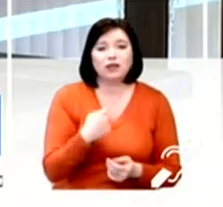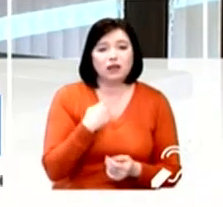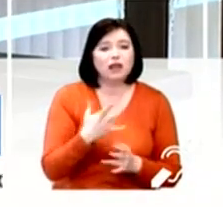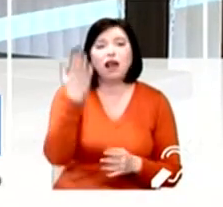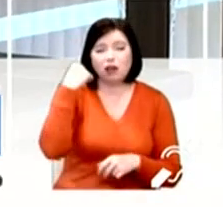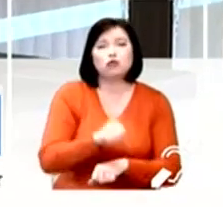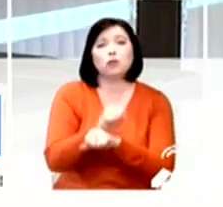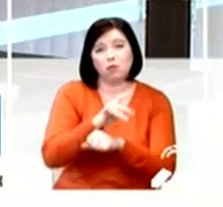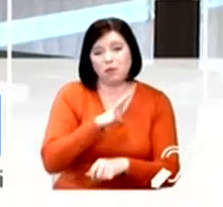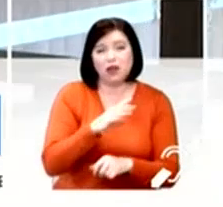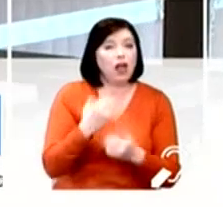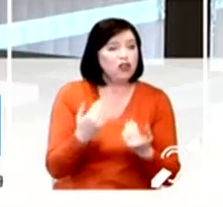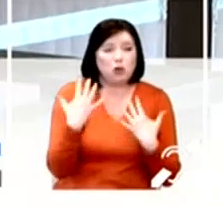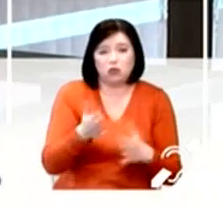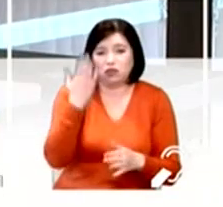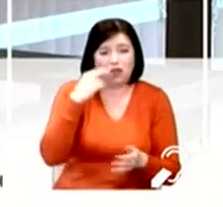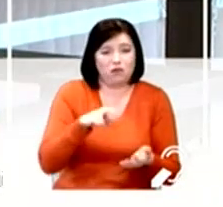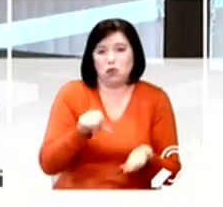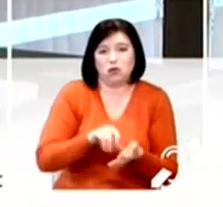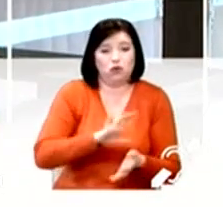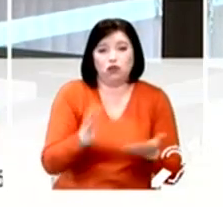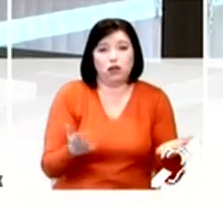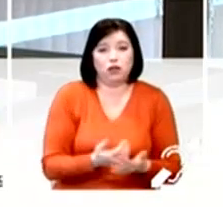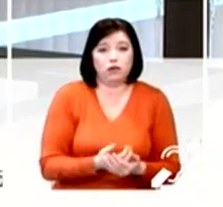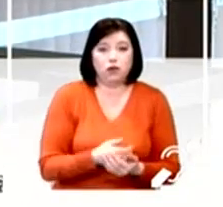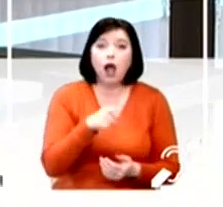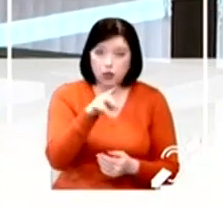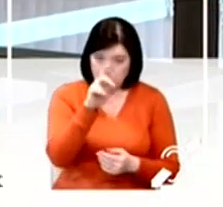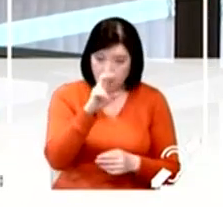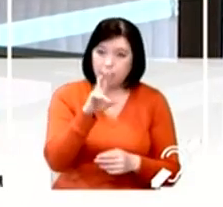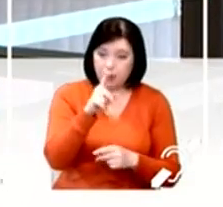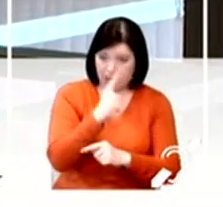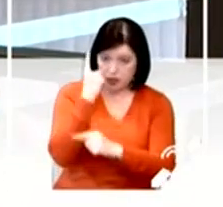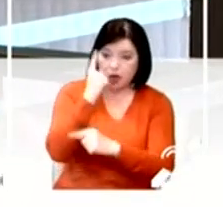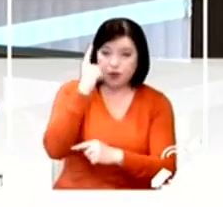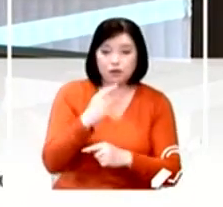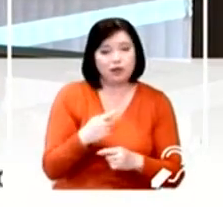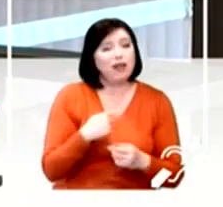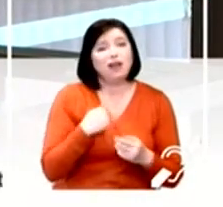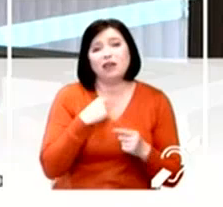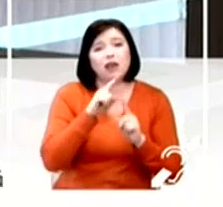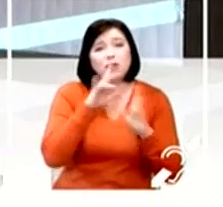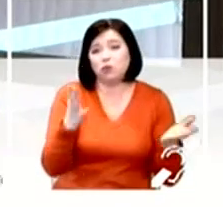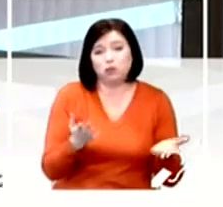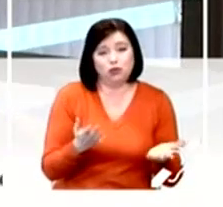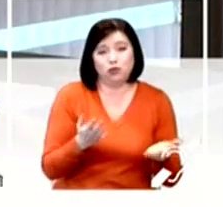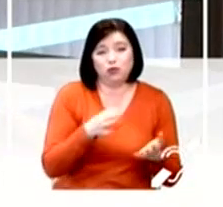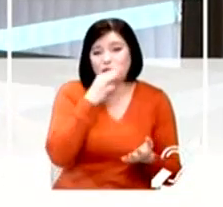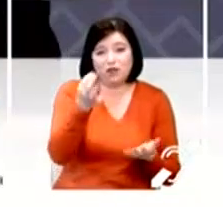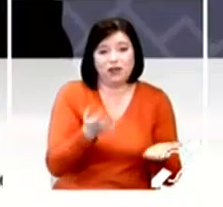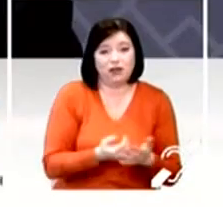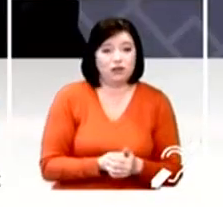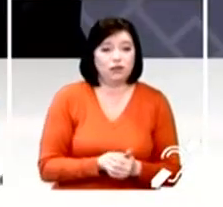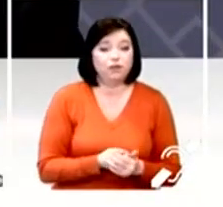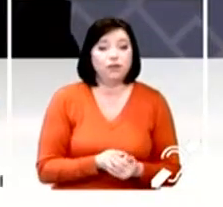de mult. Te-ați interzis? Nu că am interzis, dar noi sigur hotărâm unde să participăm, unde să nu